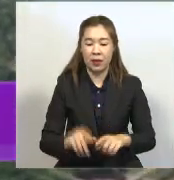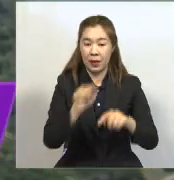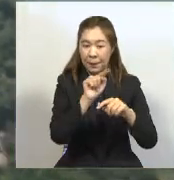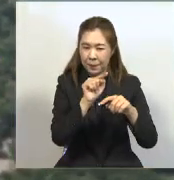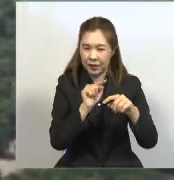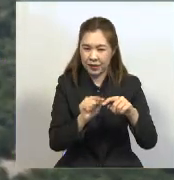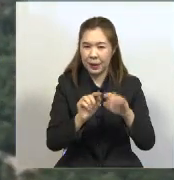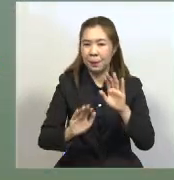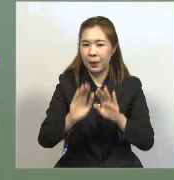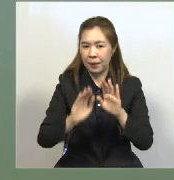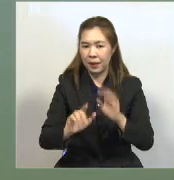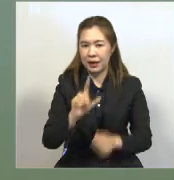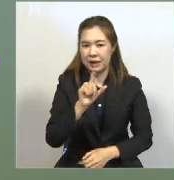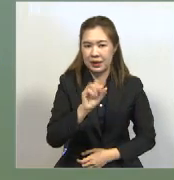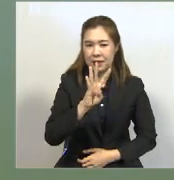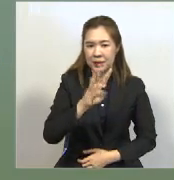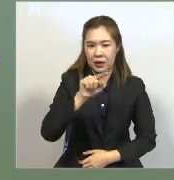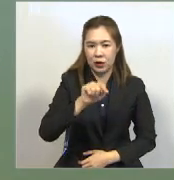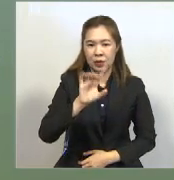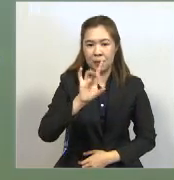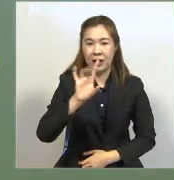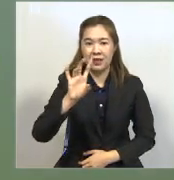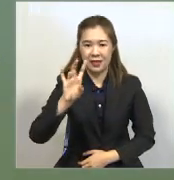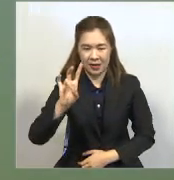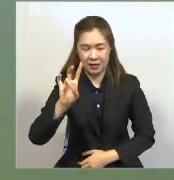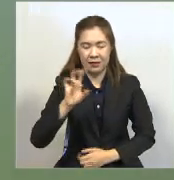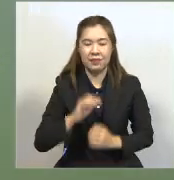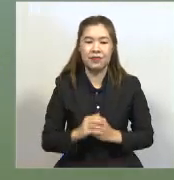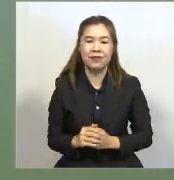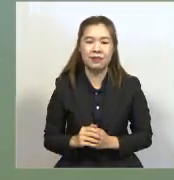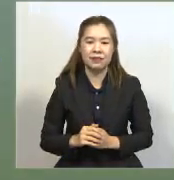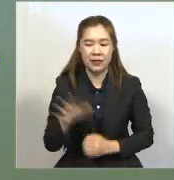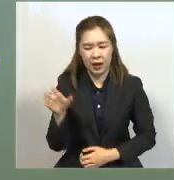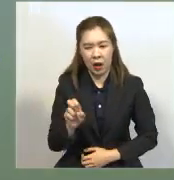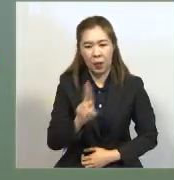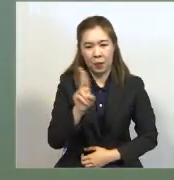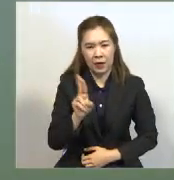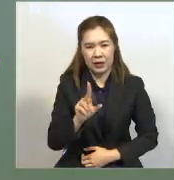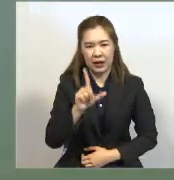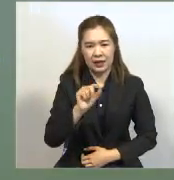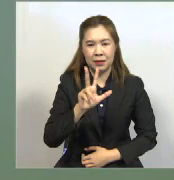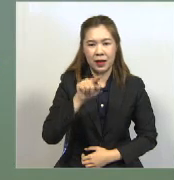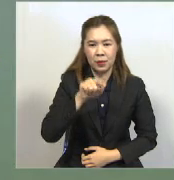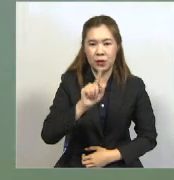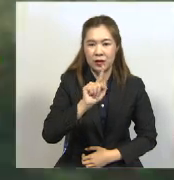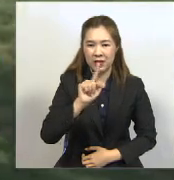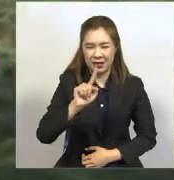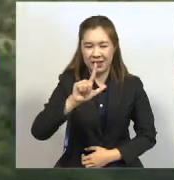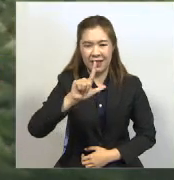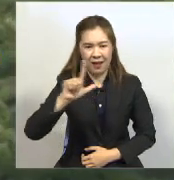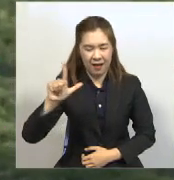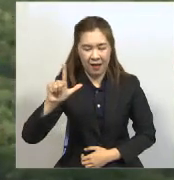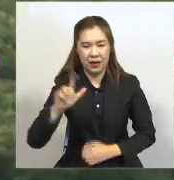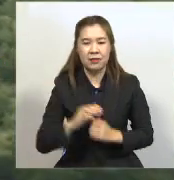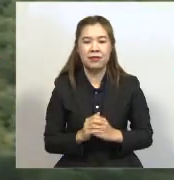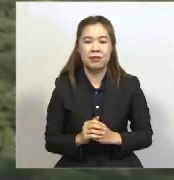เปอร์เซ็นต์ค่ะอยู่ที่ร้อยละ 24.87 ของความจุอ่างใช้น้ำได้เพียง 23.11 ล้านลูกบาศก์เม